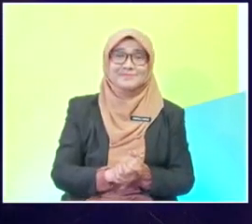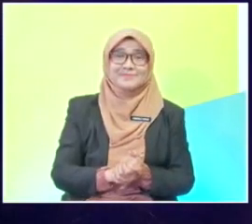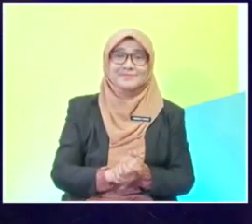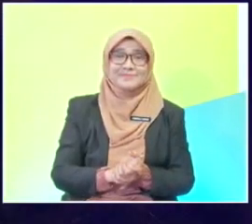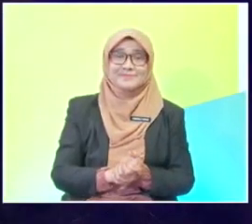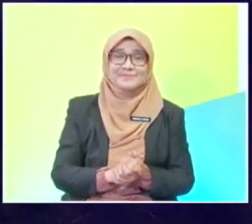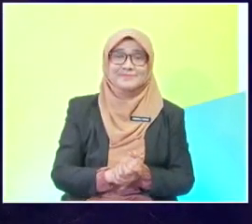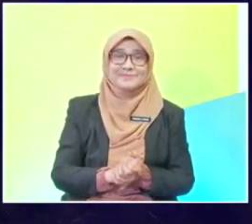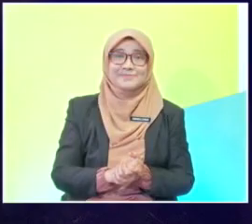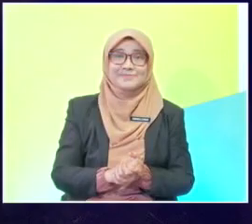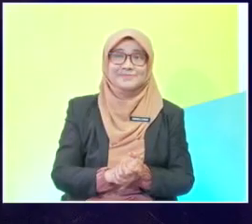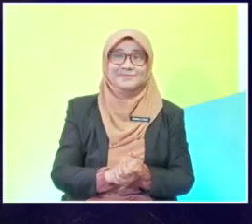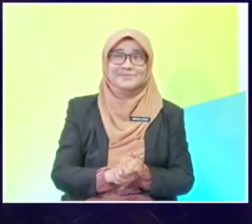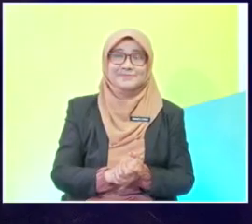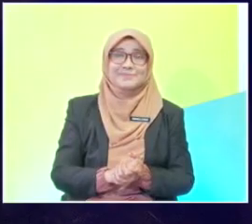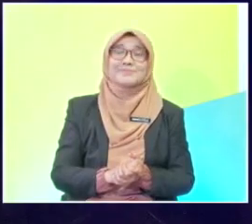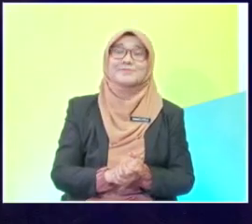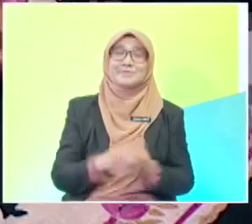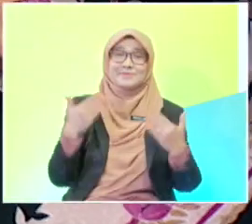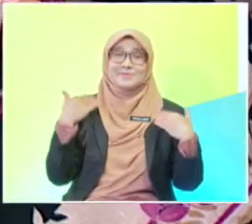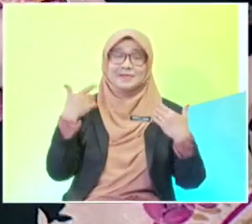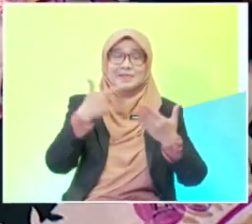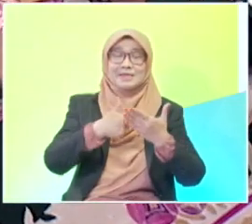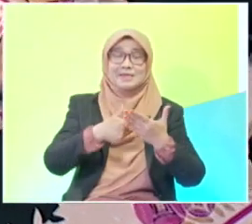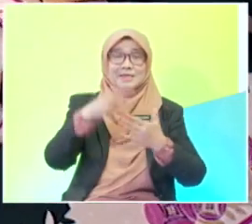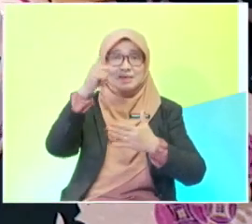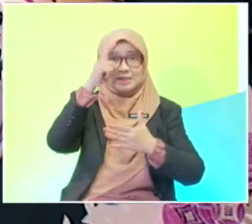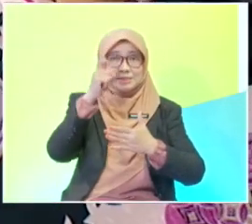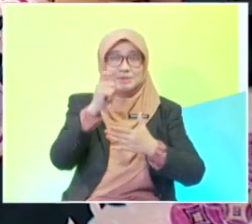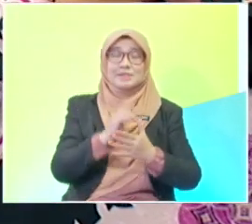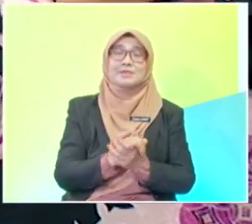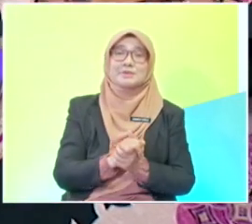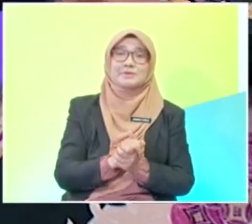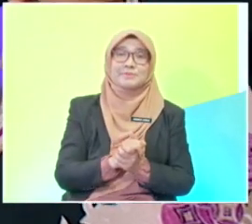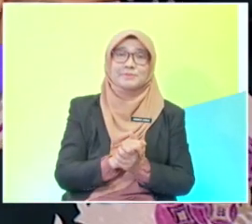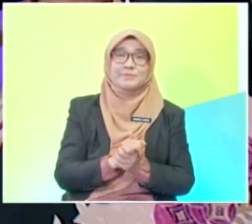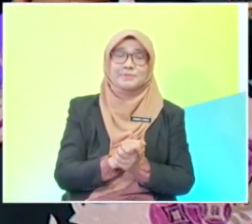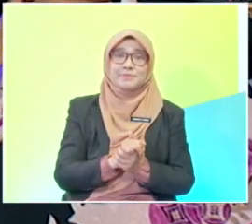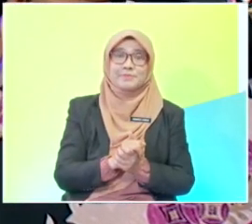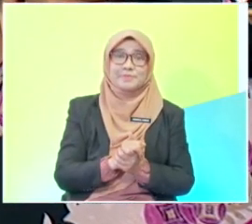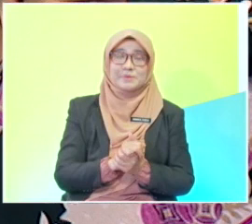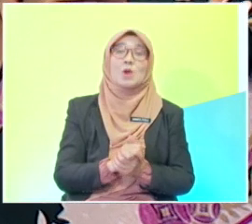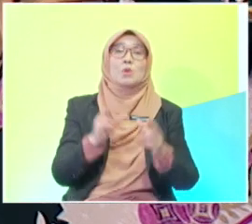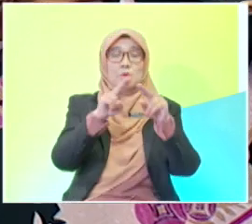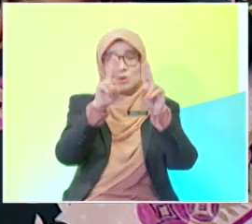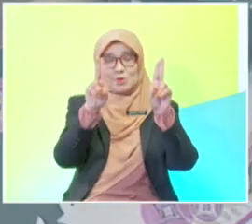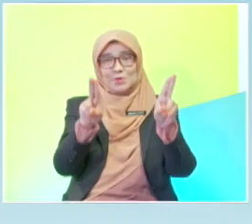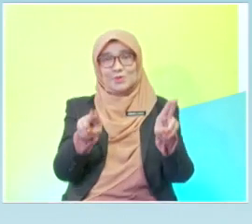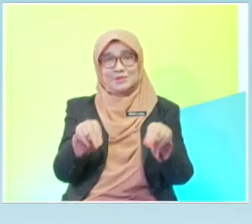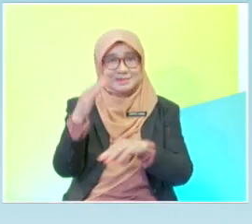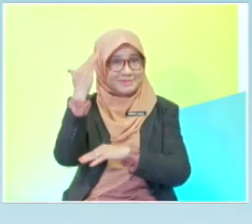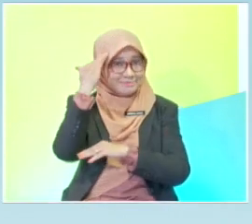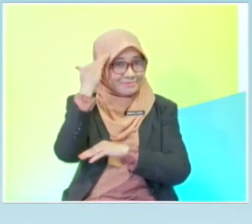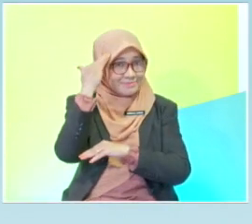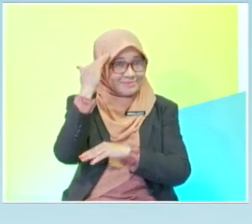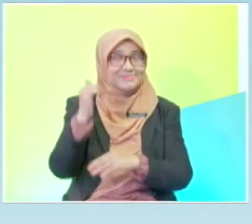dulu apa lagi soalan. Okey, baik Hanif. Sebelum cikgu nak bagi ganjaran, kita kena uji minda